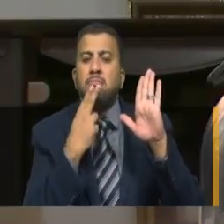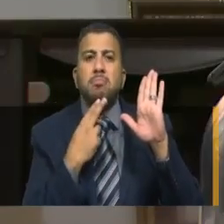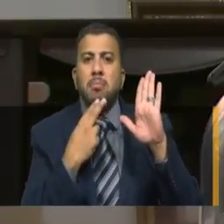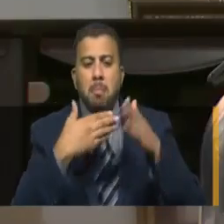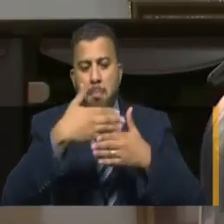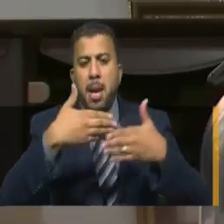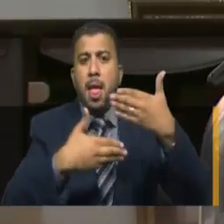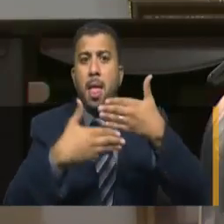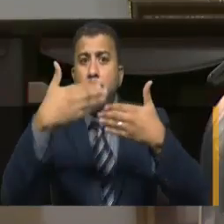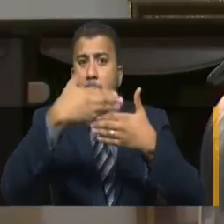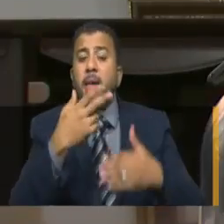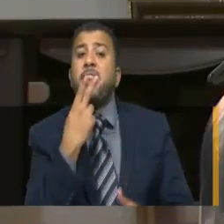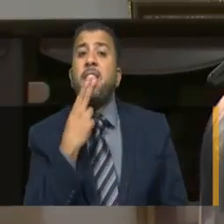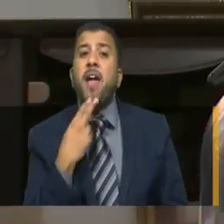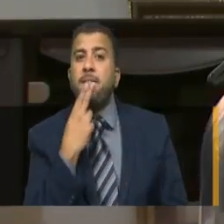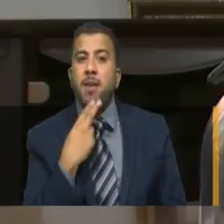نظافة البنايات،